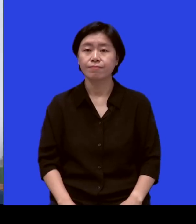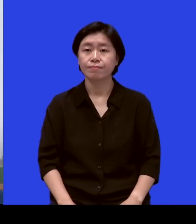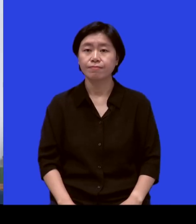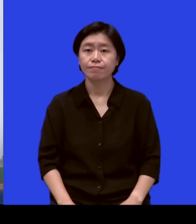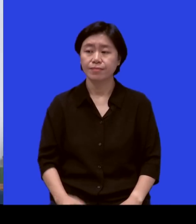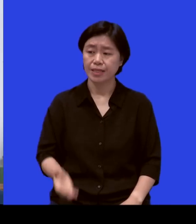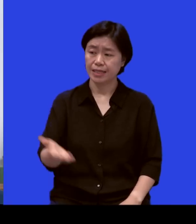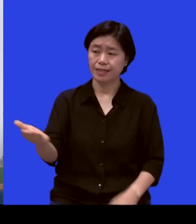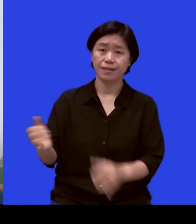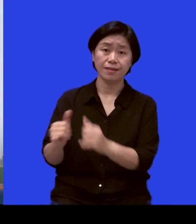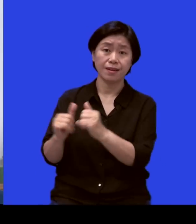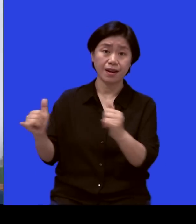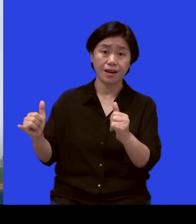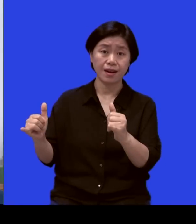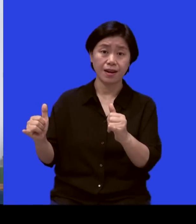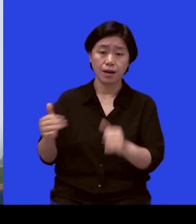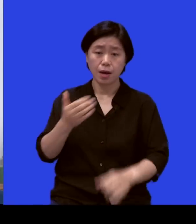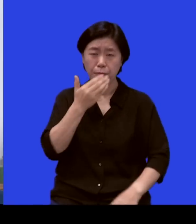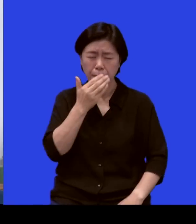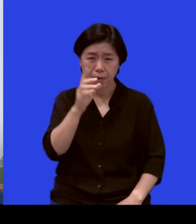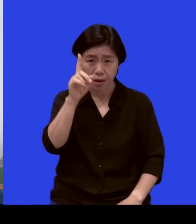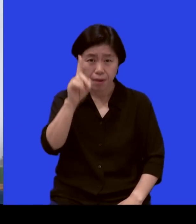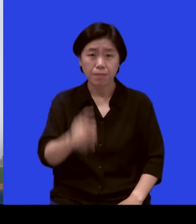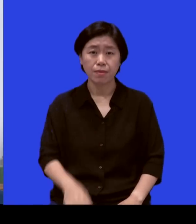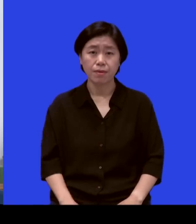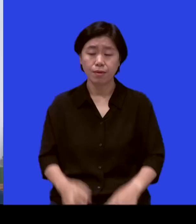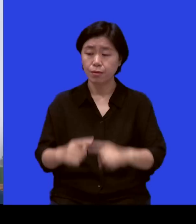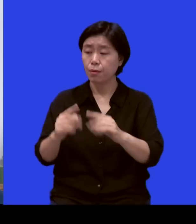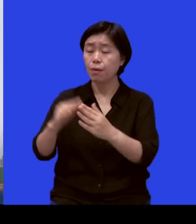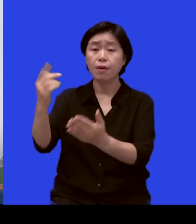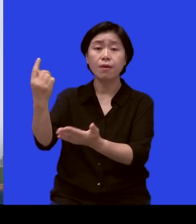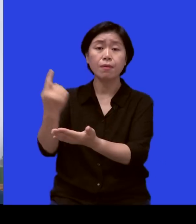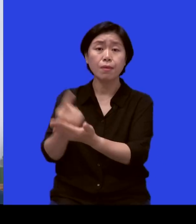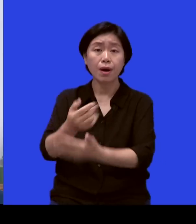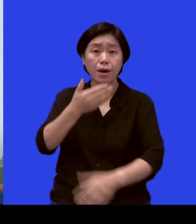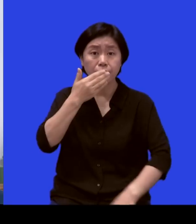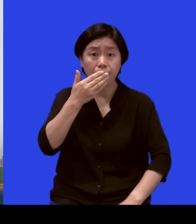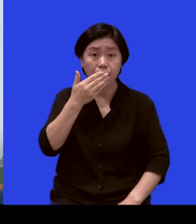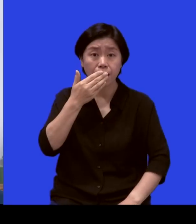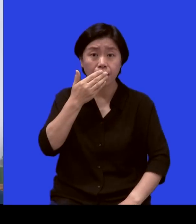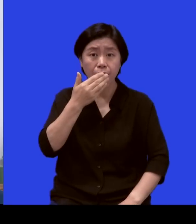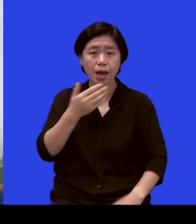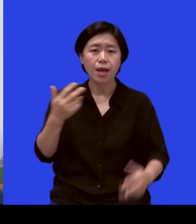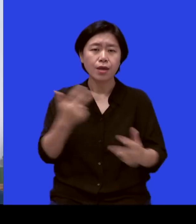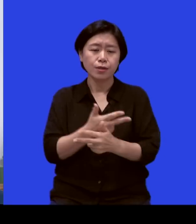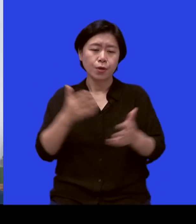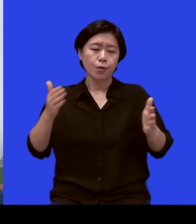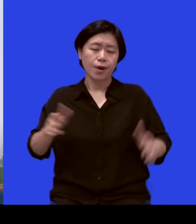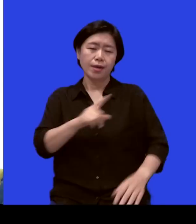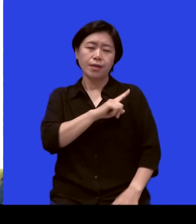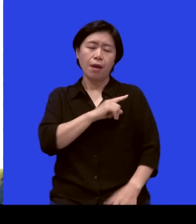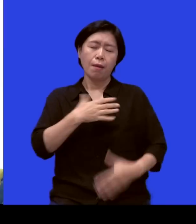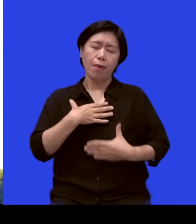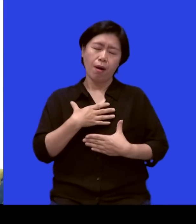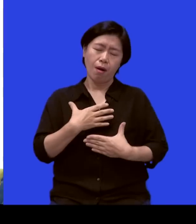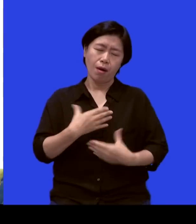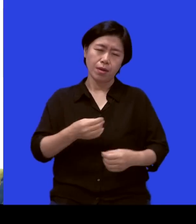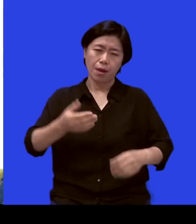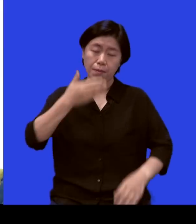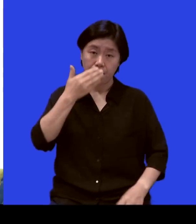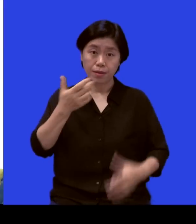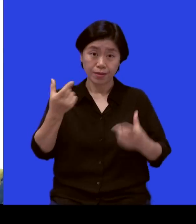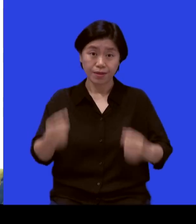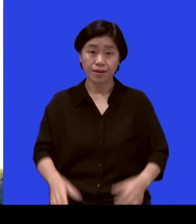그분들은 한 끼의 식사가 교회 와서 먹는 게 일주일에 제일 편안한 거거든요.